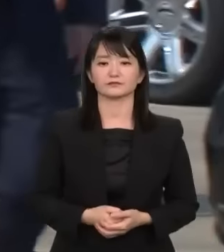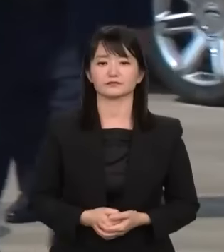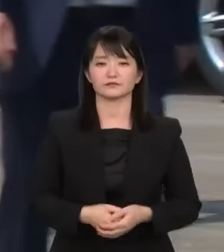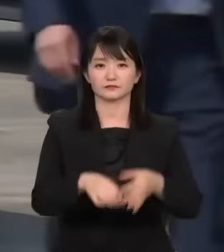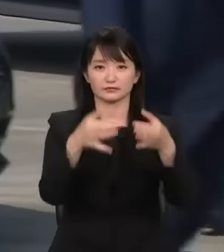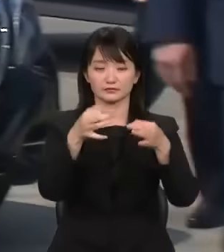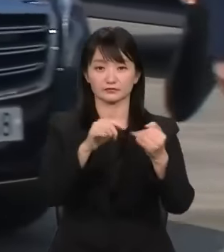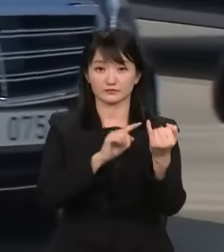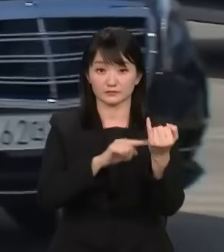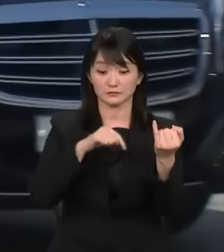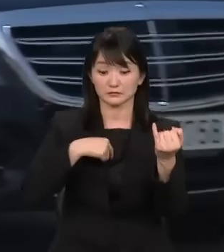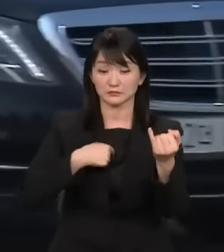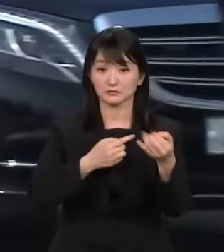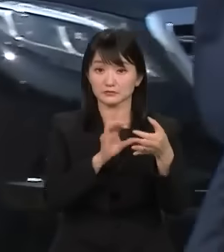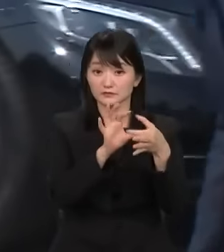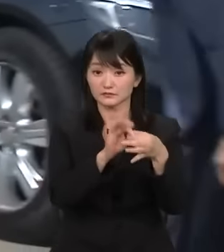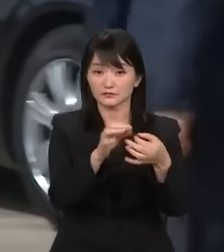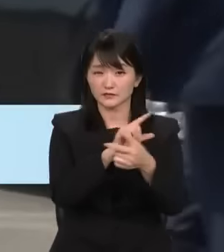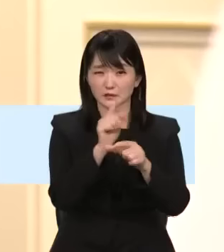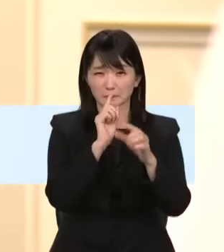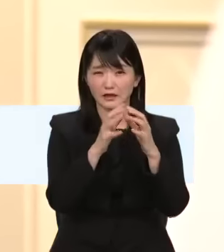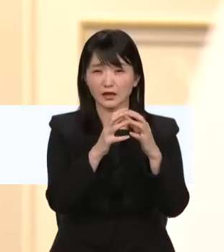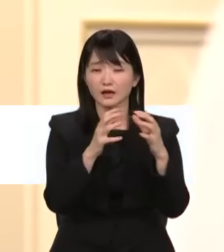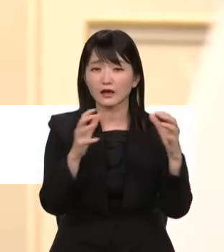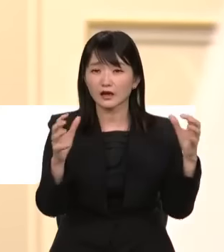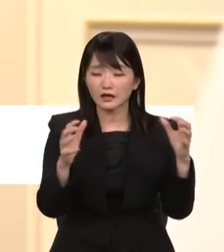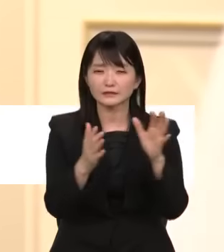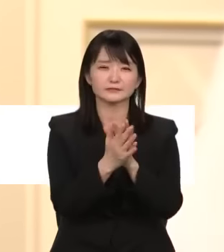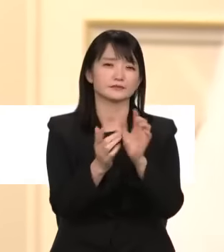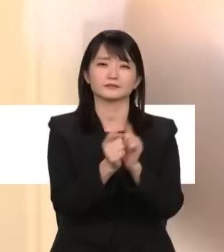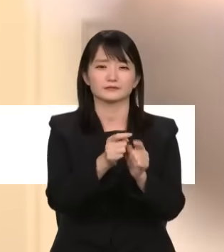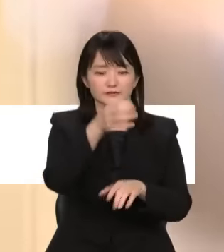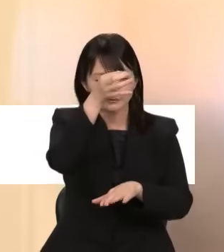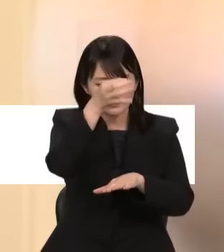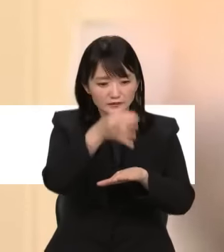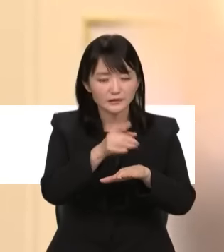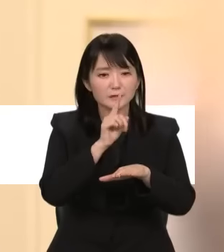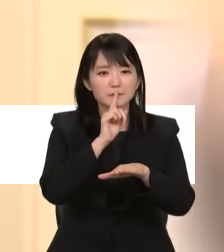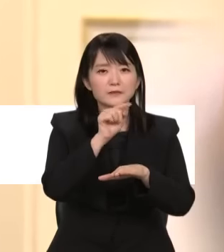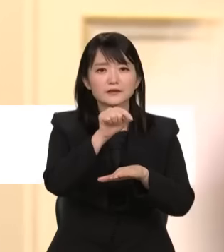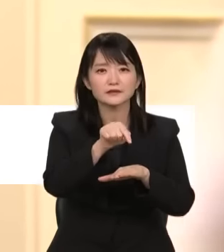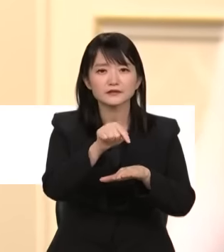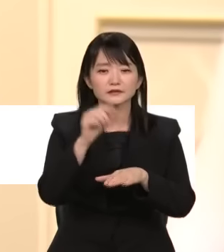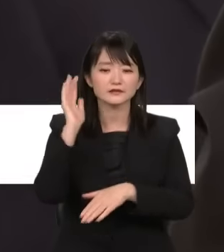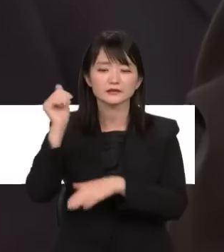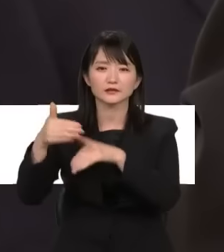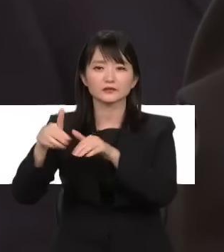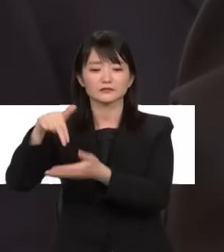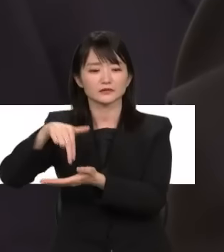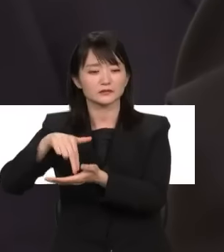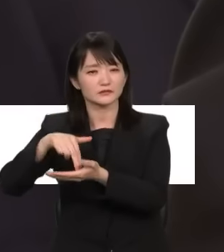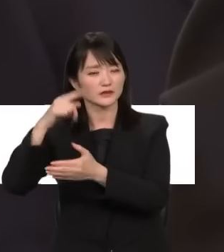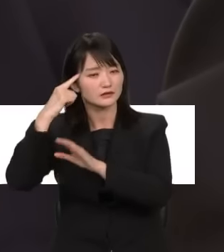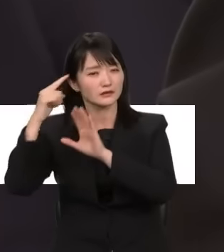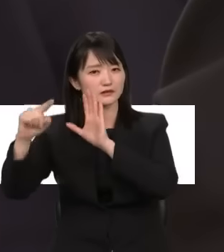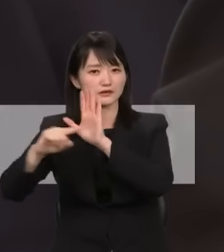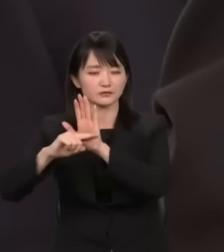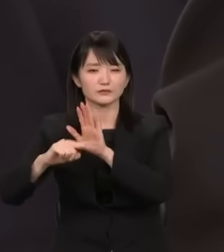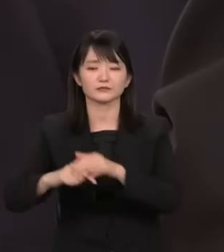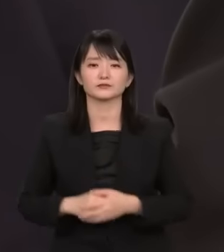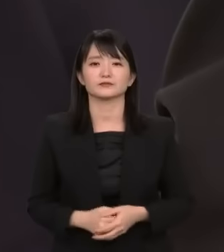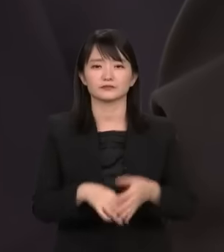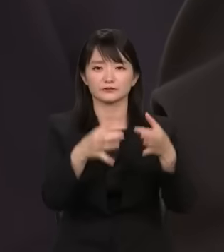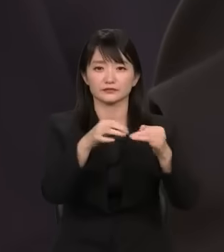김 여사가 자신과 관련한 여러 논란에 대해 직접 사과해야 한다는 목소리에 대해 대통령실은 부정적인 입장입니다.